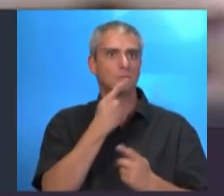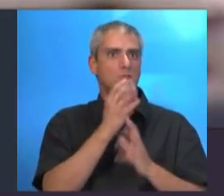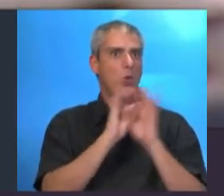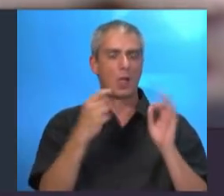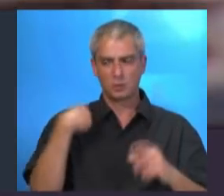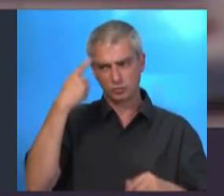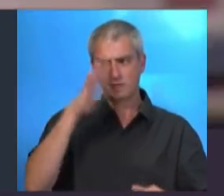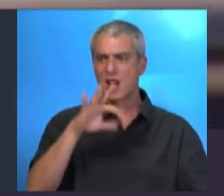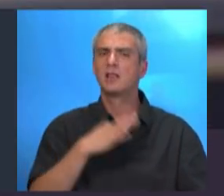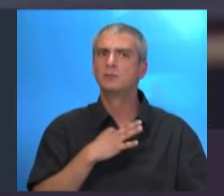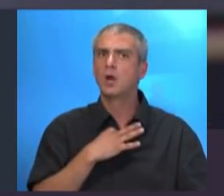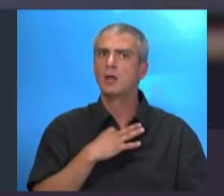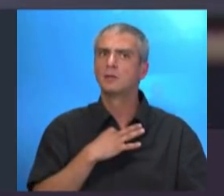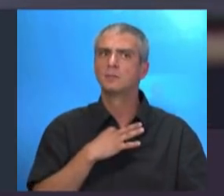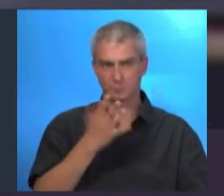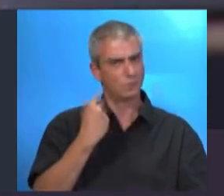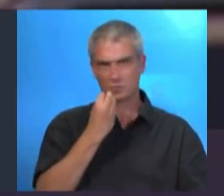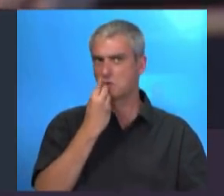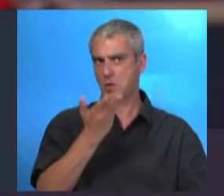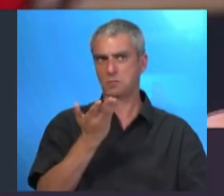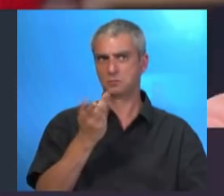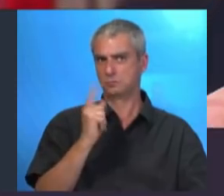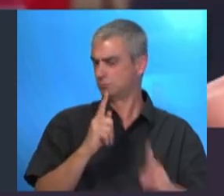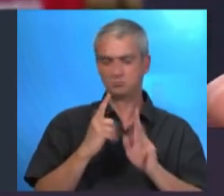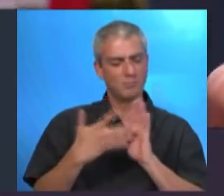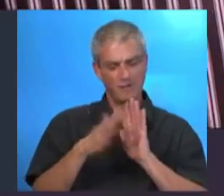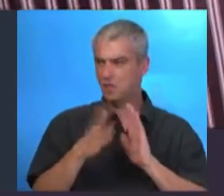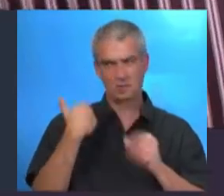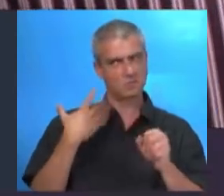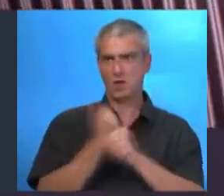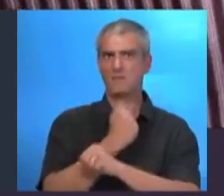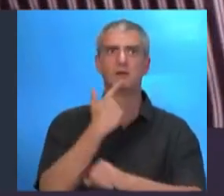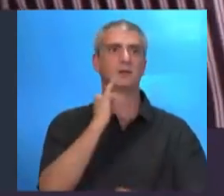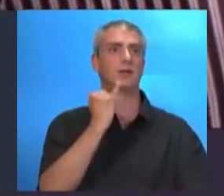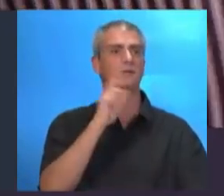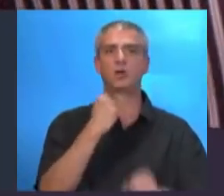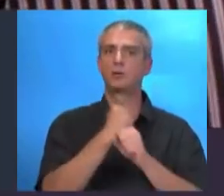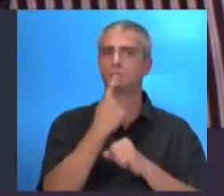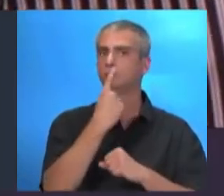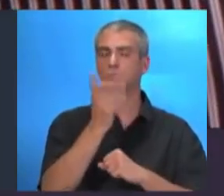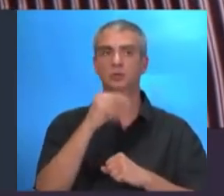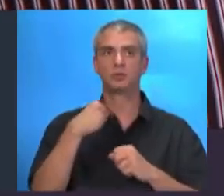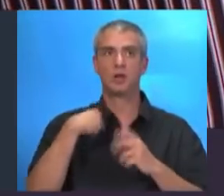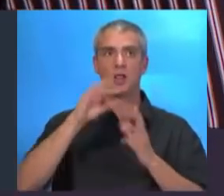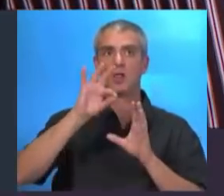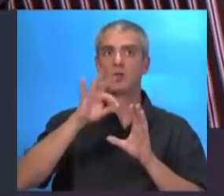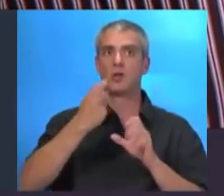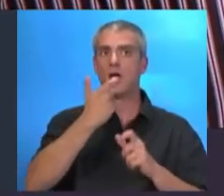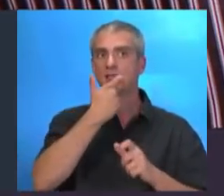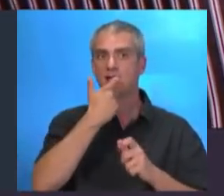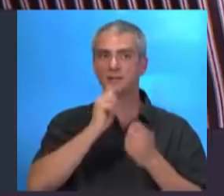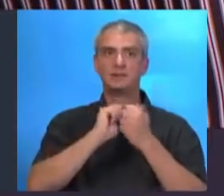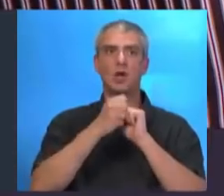חושב על הילדים שלי. והם היו אוכלים את זה בגדול, כאילו מבחן הילדים היה עובר פה. כן, אפשר לעשות מזה מה שרוצים. יש לנו נגצים, או תחליפי